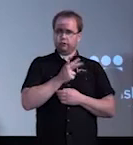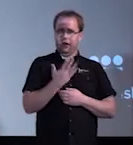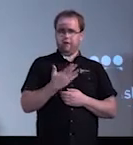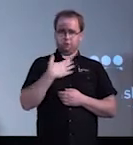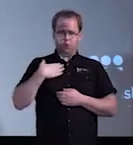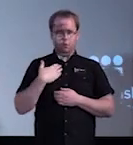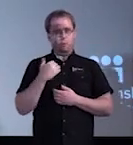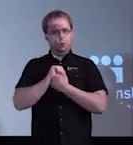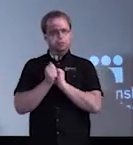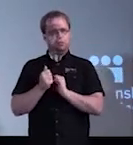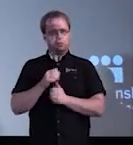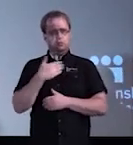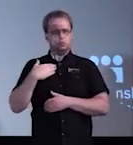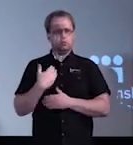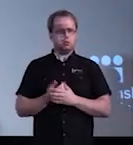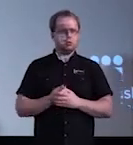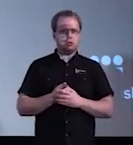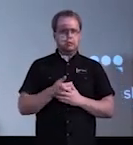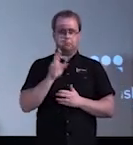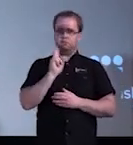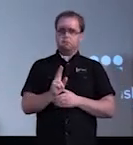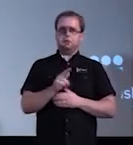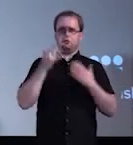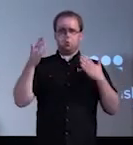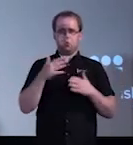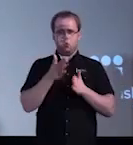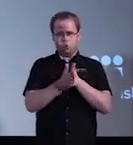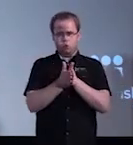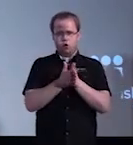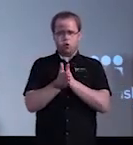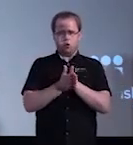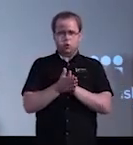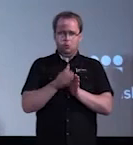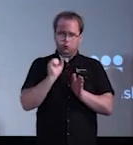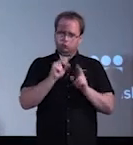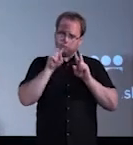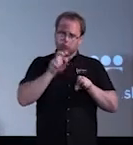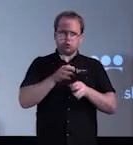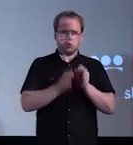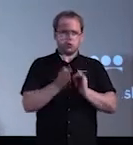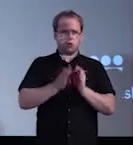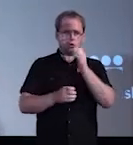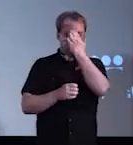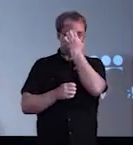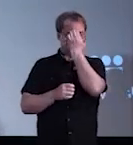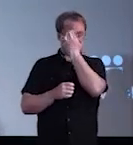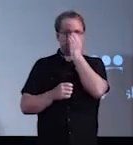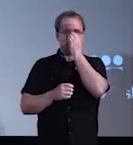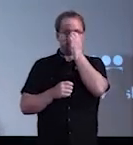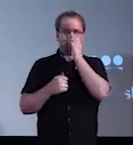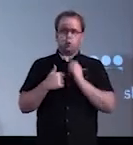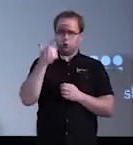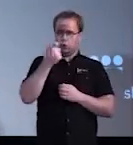politikernas. Och det är klart att det är otroligt utmanande och grannlaga. Jag hoppas ju att många politiker med mig tycker om